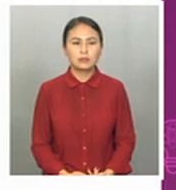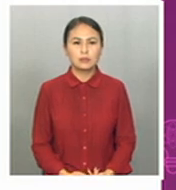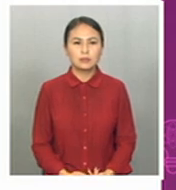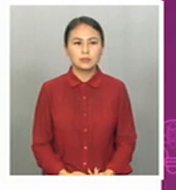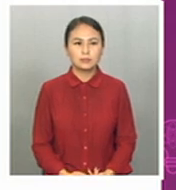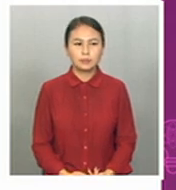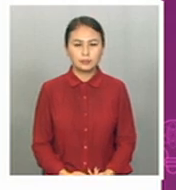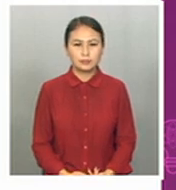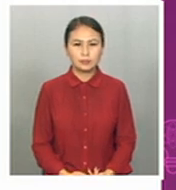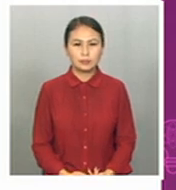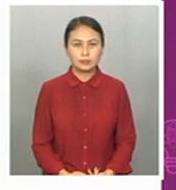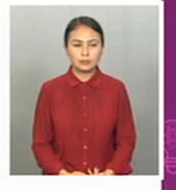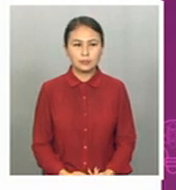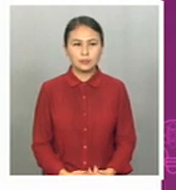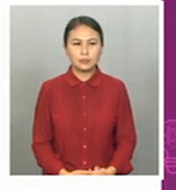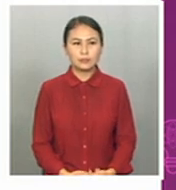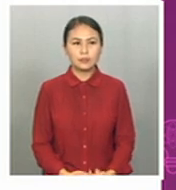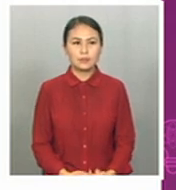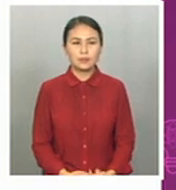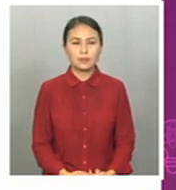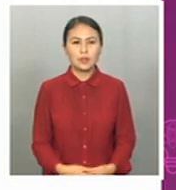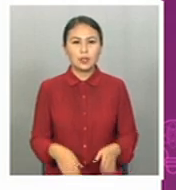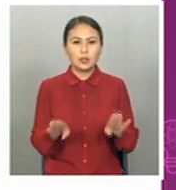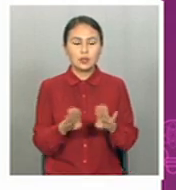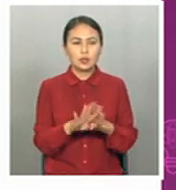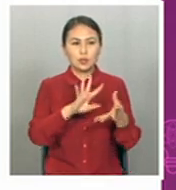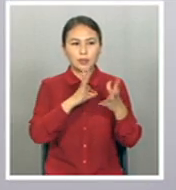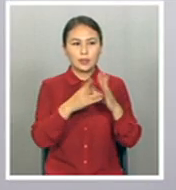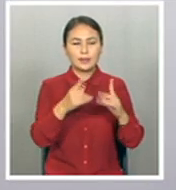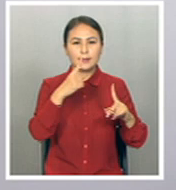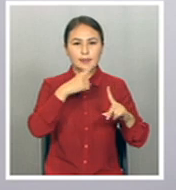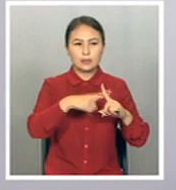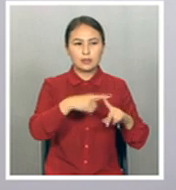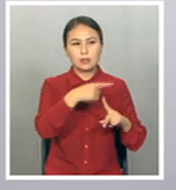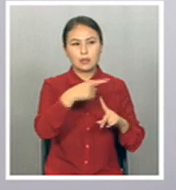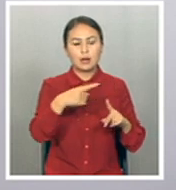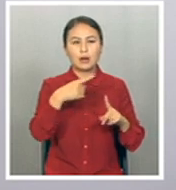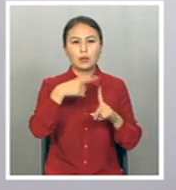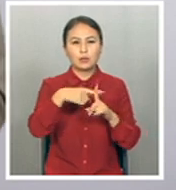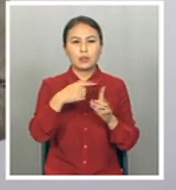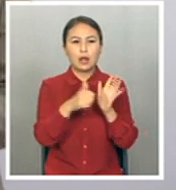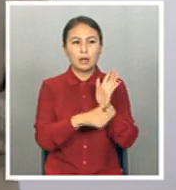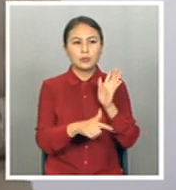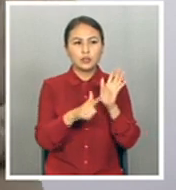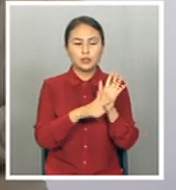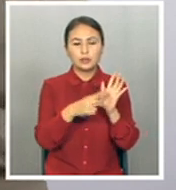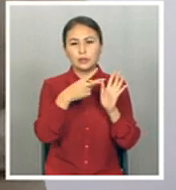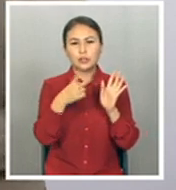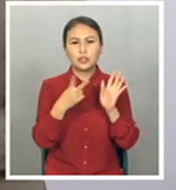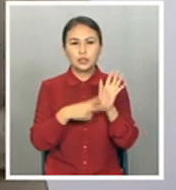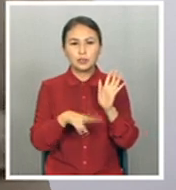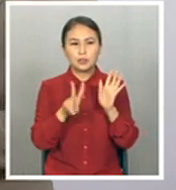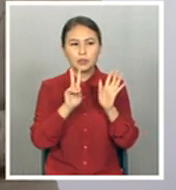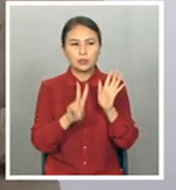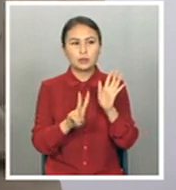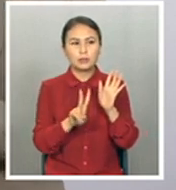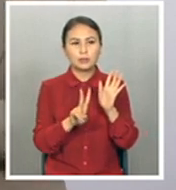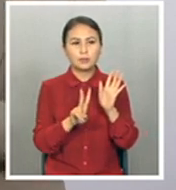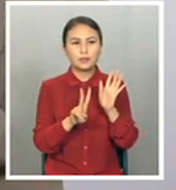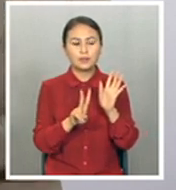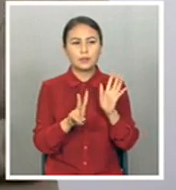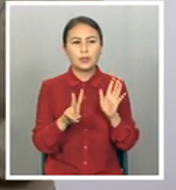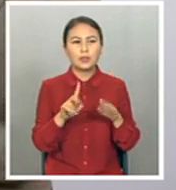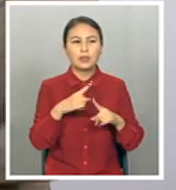мәнін жазамыз. 78-ке тең. Сонда x пен 67-нің қосындысы 72-ге тең. Ары қарай x-ті қалай